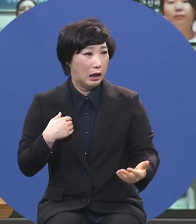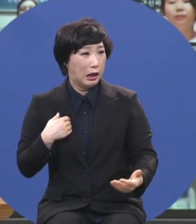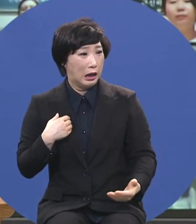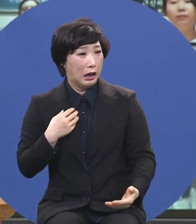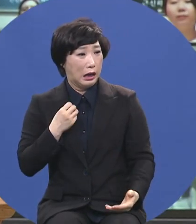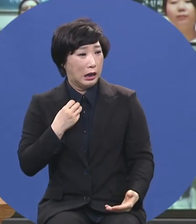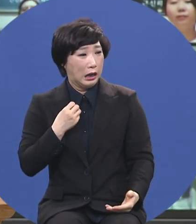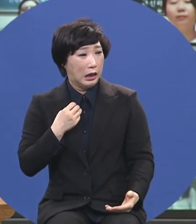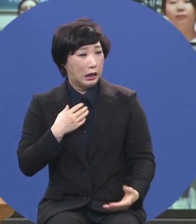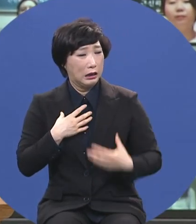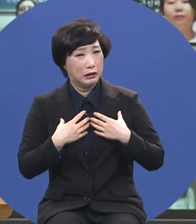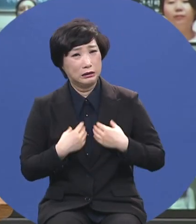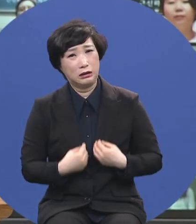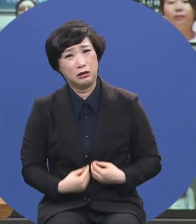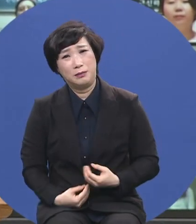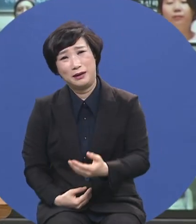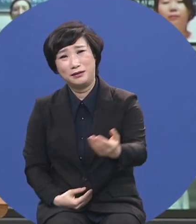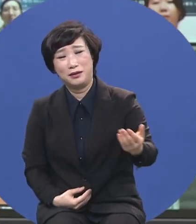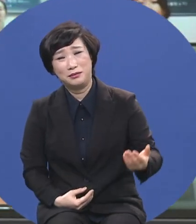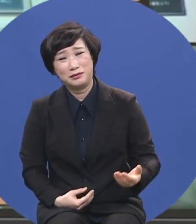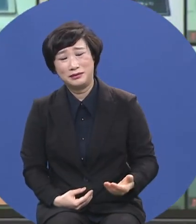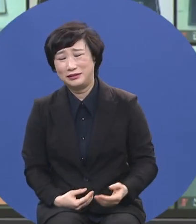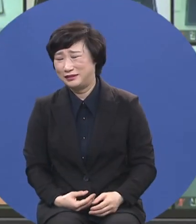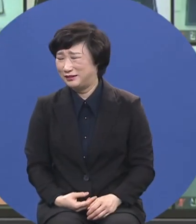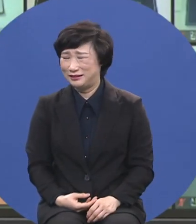당신은 절망이에요. 응?